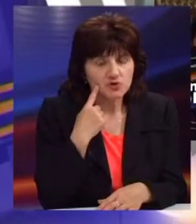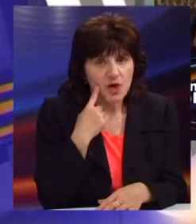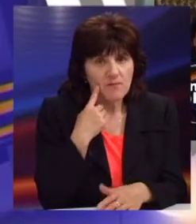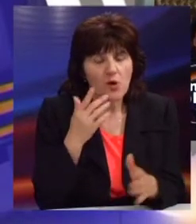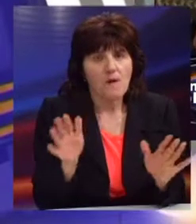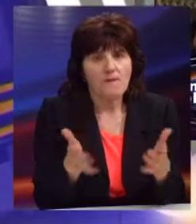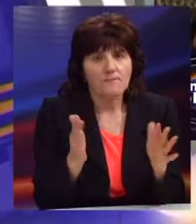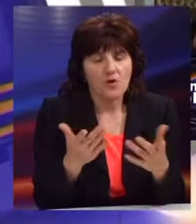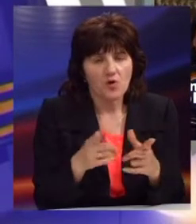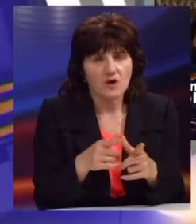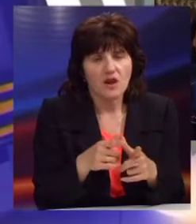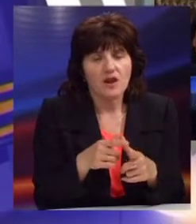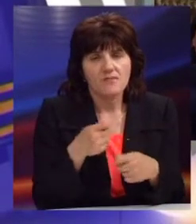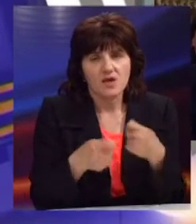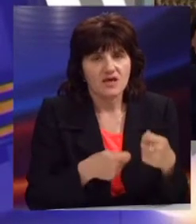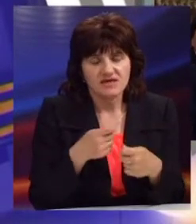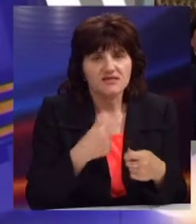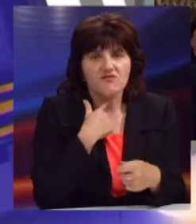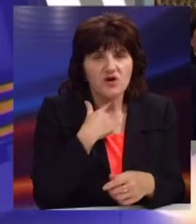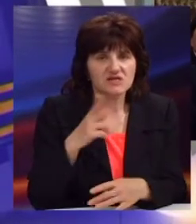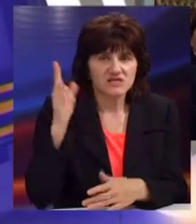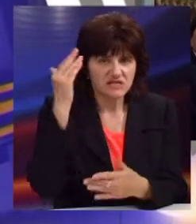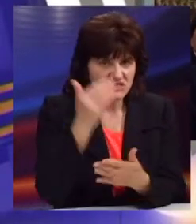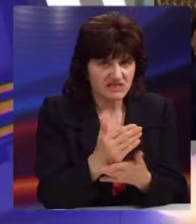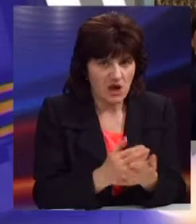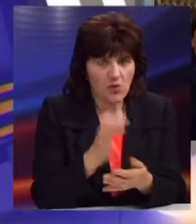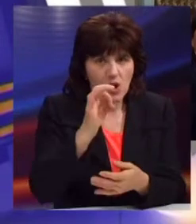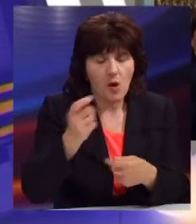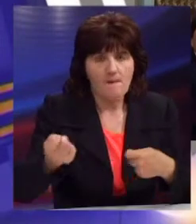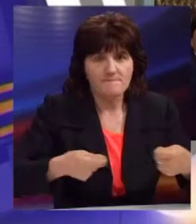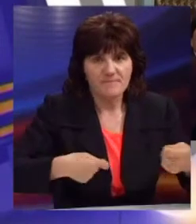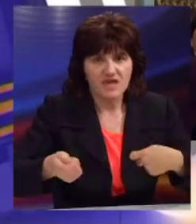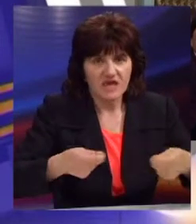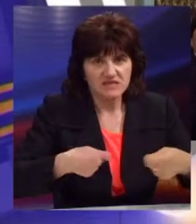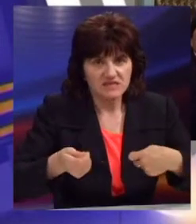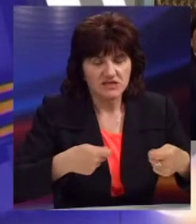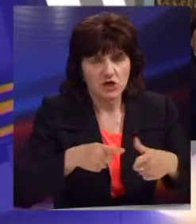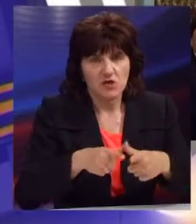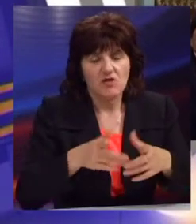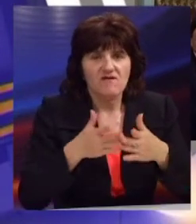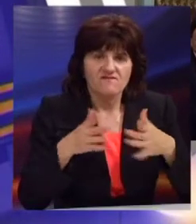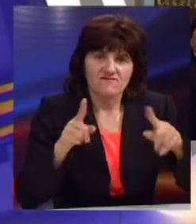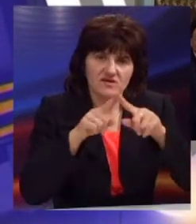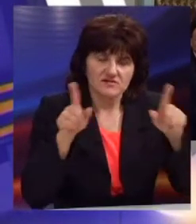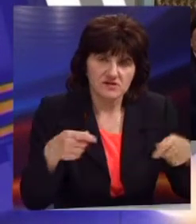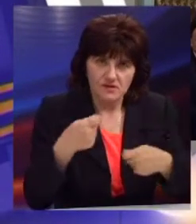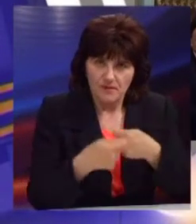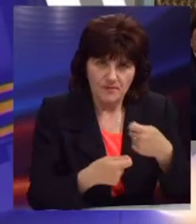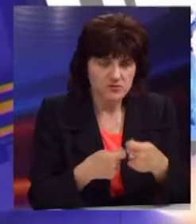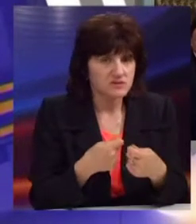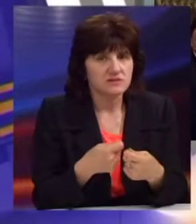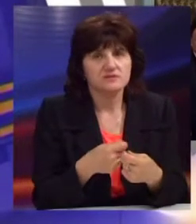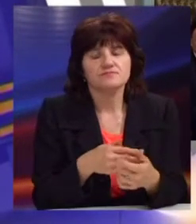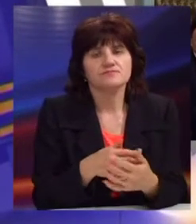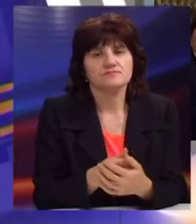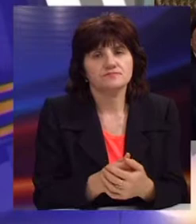o izglasavanju zakona o pijacama. Znači, to je jedan krupan zalogaj za nas, vrlo bitan za ovu